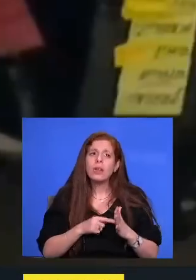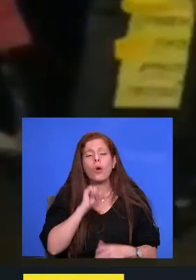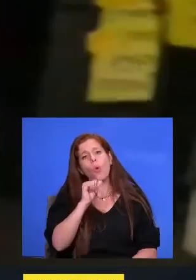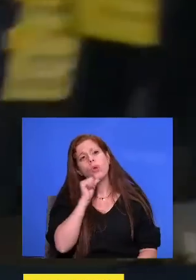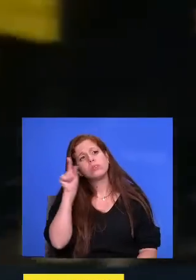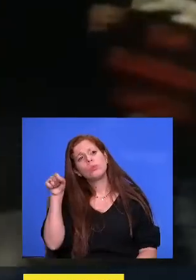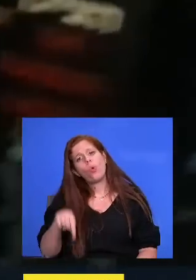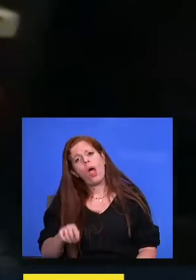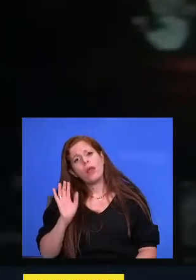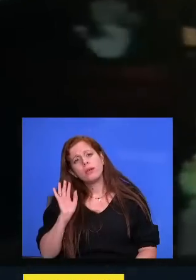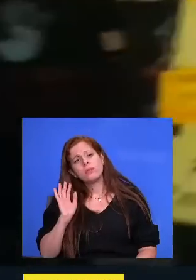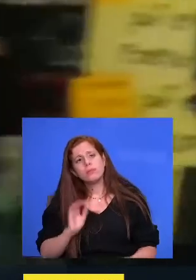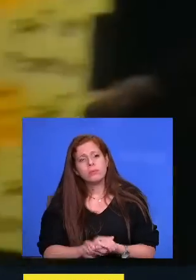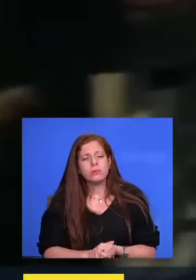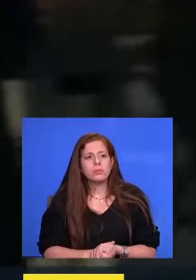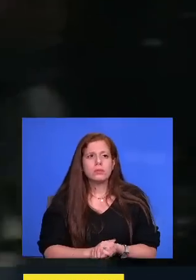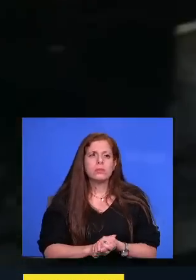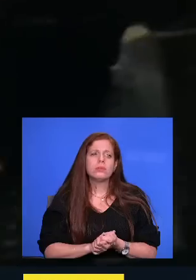כאן.